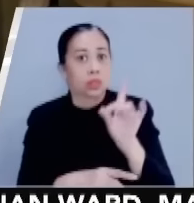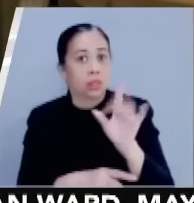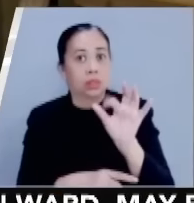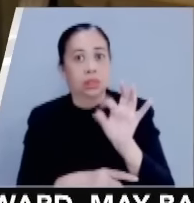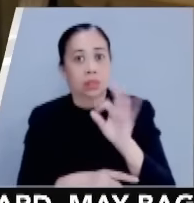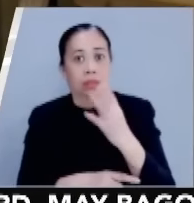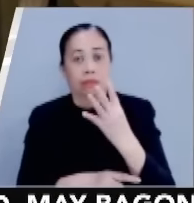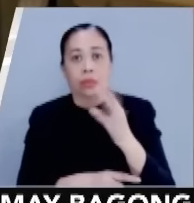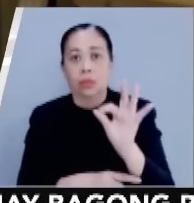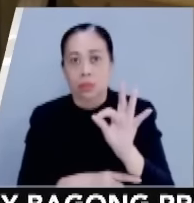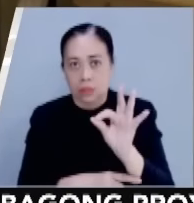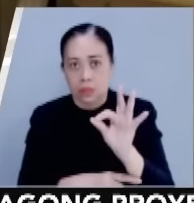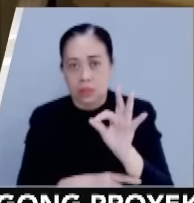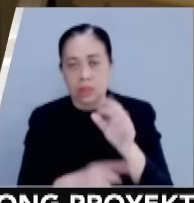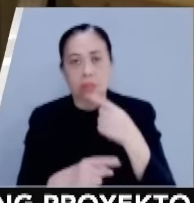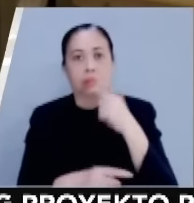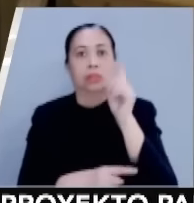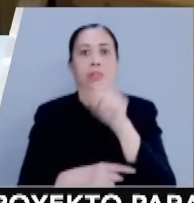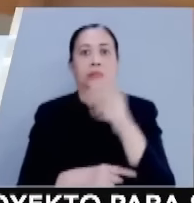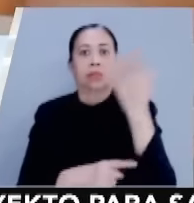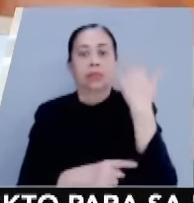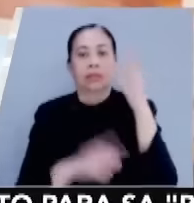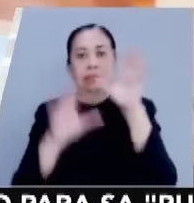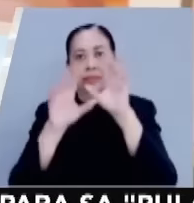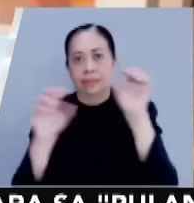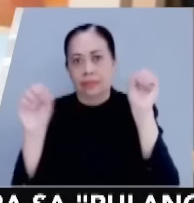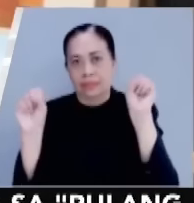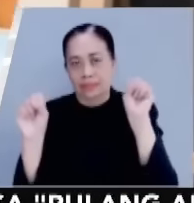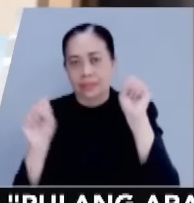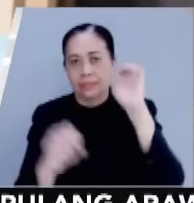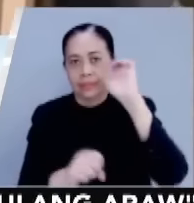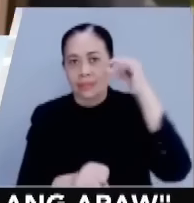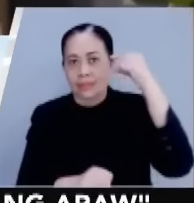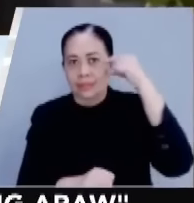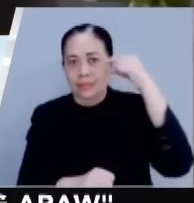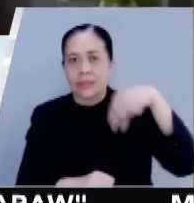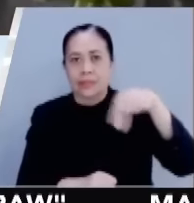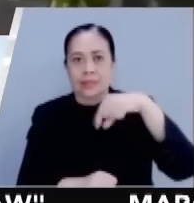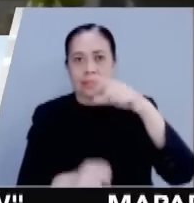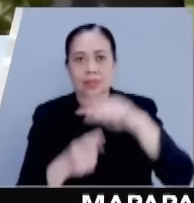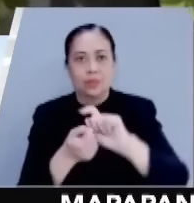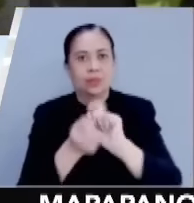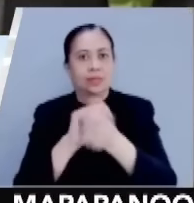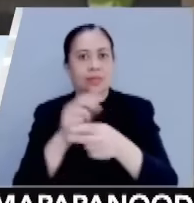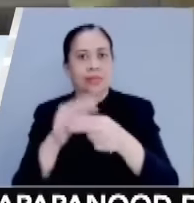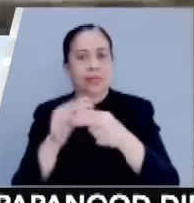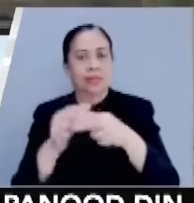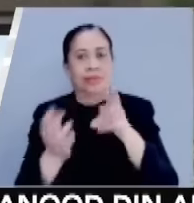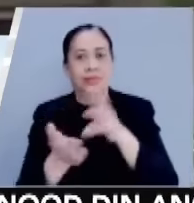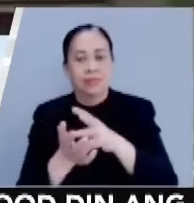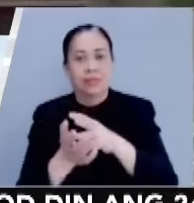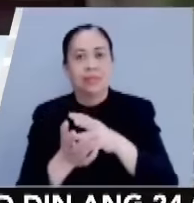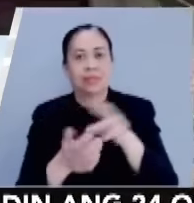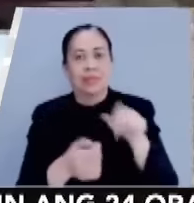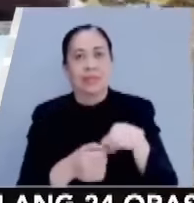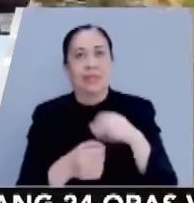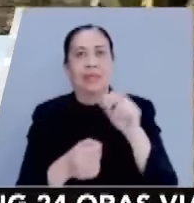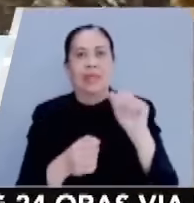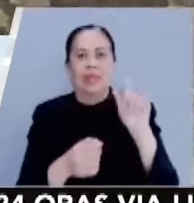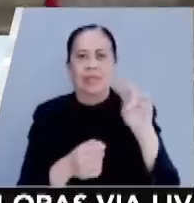1949, nang ipinag-utos ng dating presidenteng si Elpidio Quirino na palitan ang pangalan ng bayan sa Angadanan Viejo, ginawa